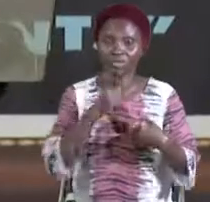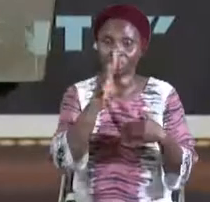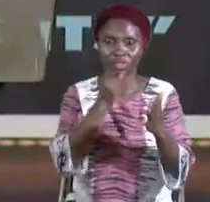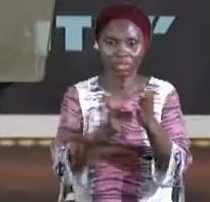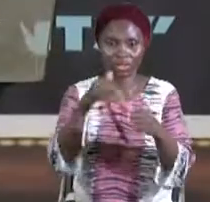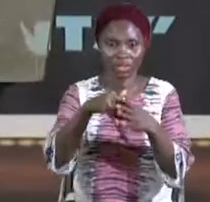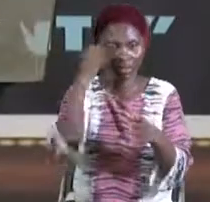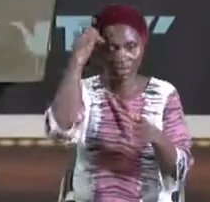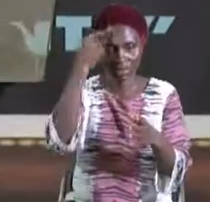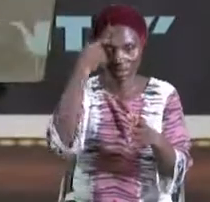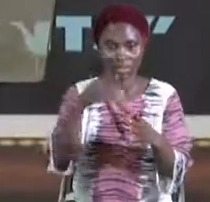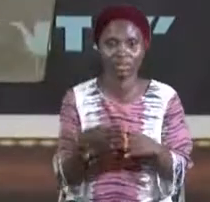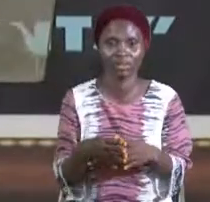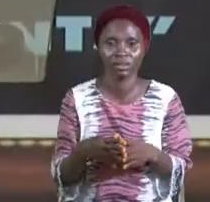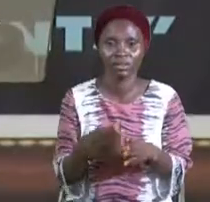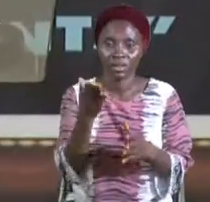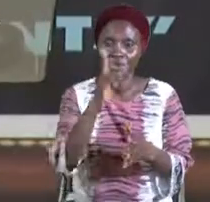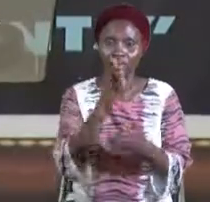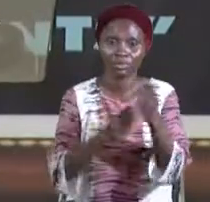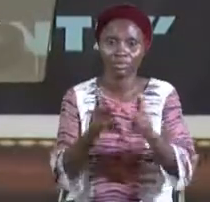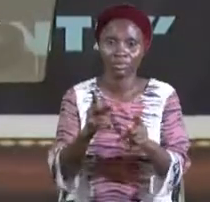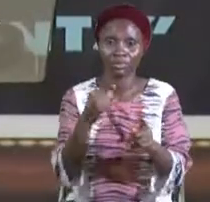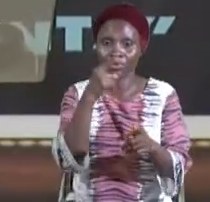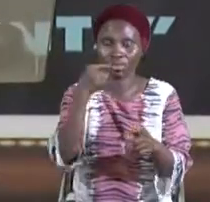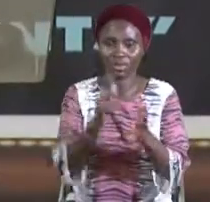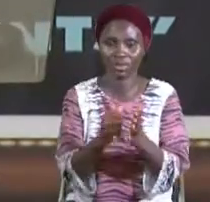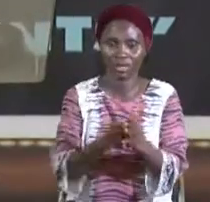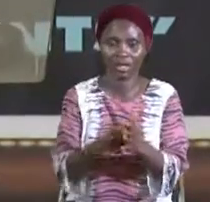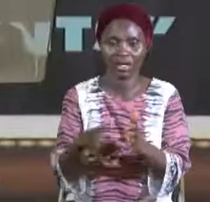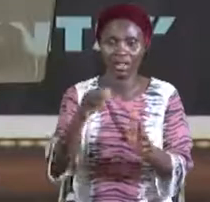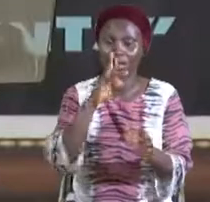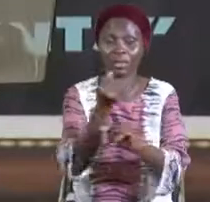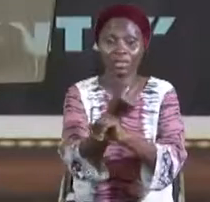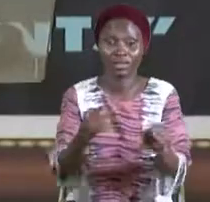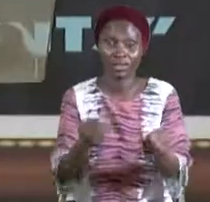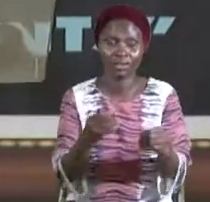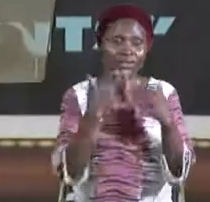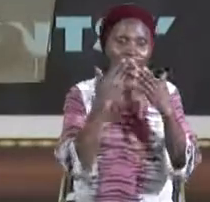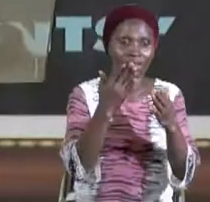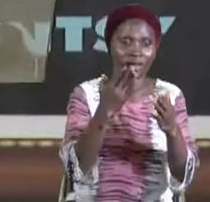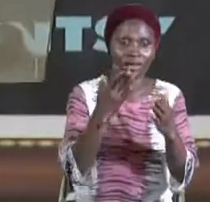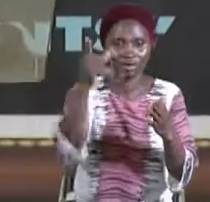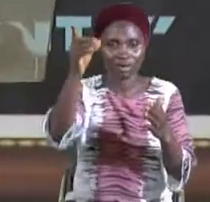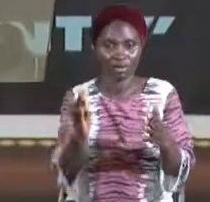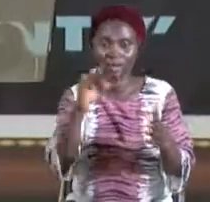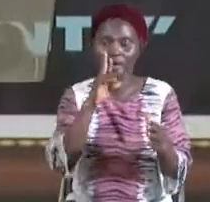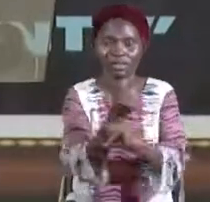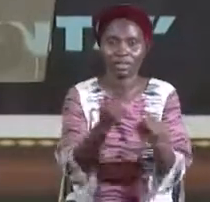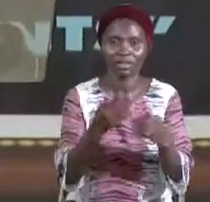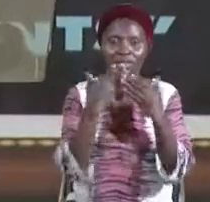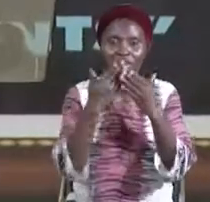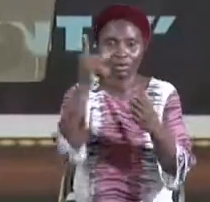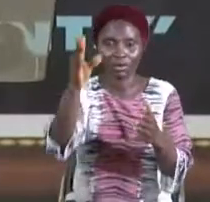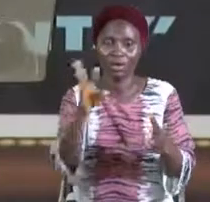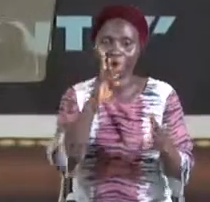écrite dans son cœur. Il y a des gens qui disent, oh, ils sont sauvés, Dieu merci, ils sont sauvés, Dieu merci, ils sont nés de nouveau. Mais